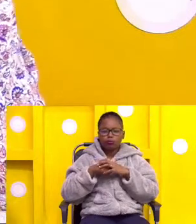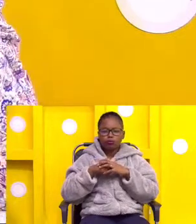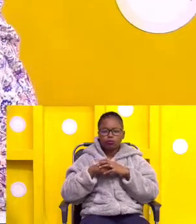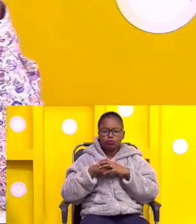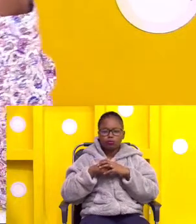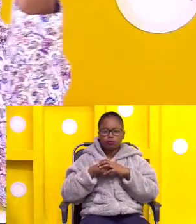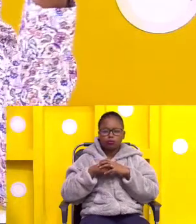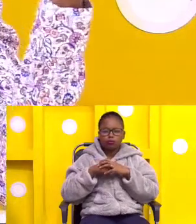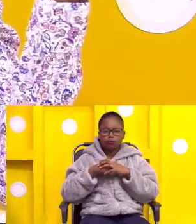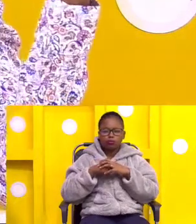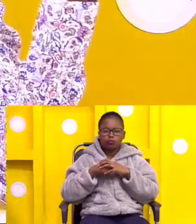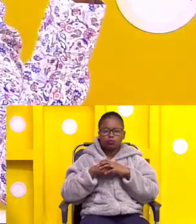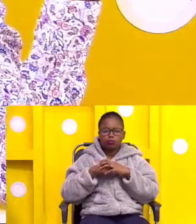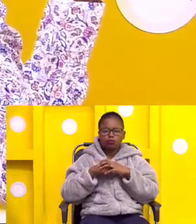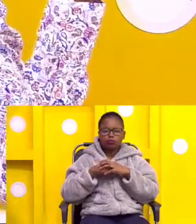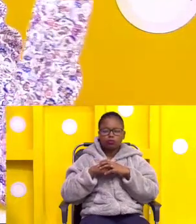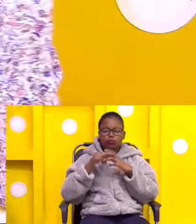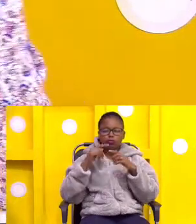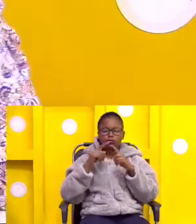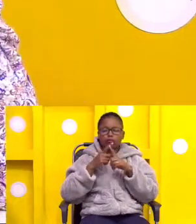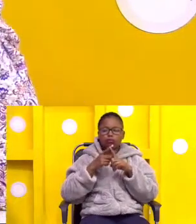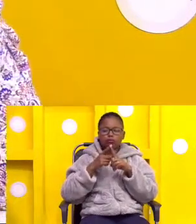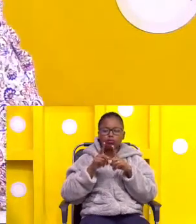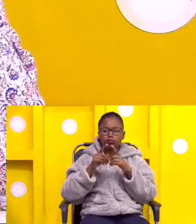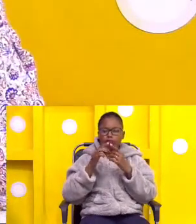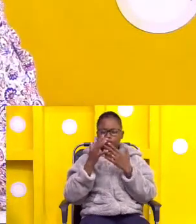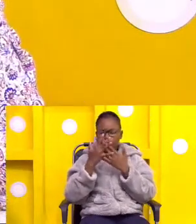tiga dinguri ni riagithiaga rigakihanana